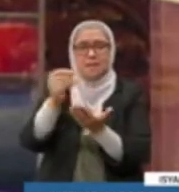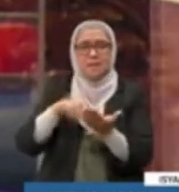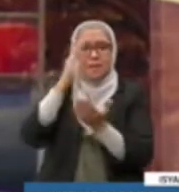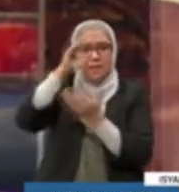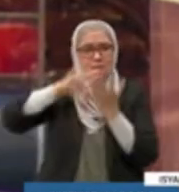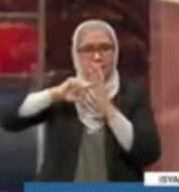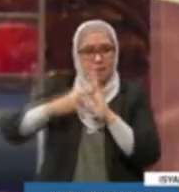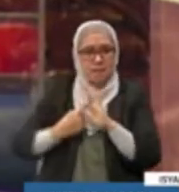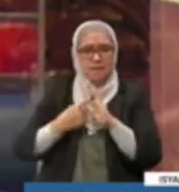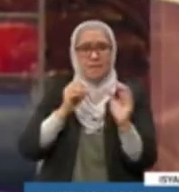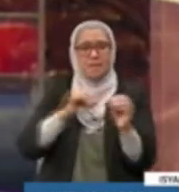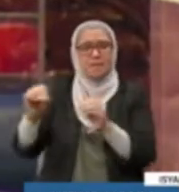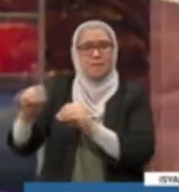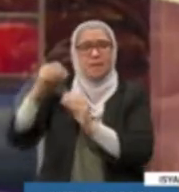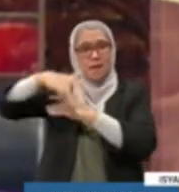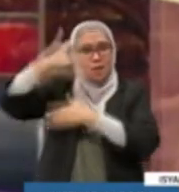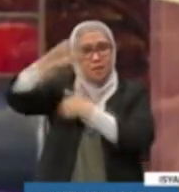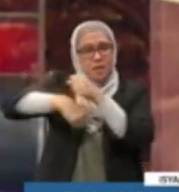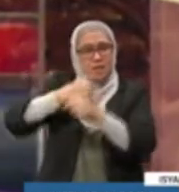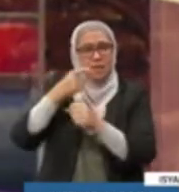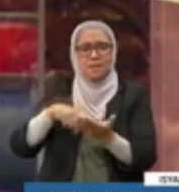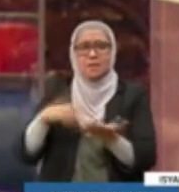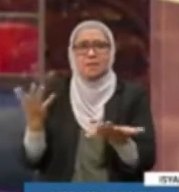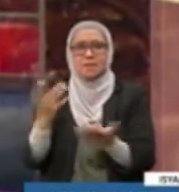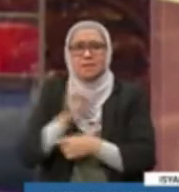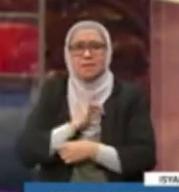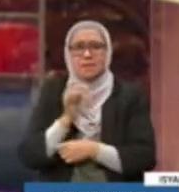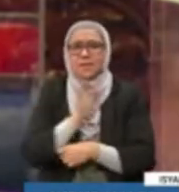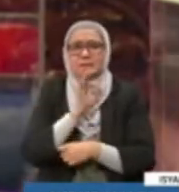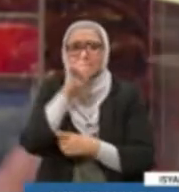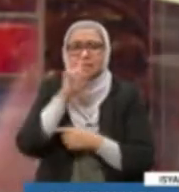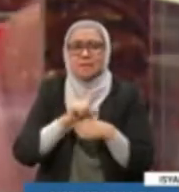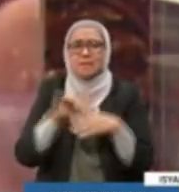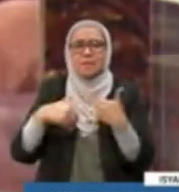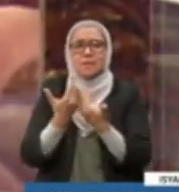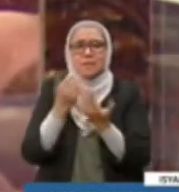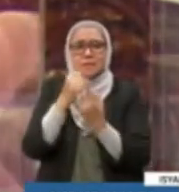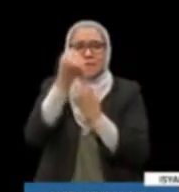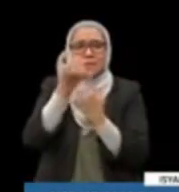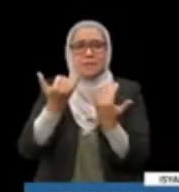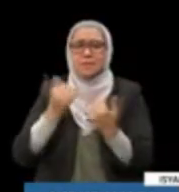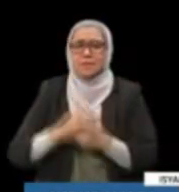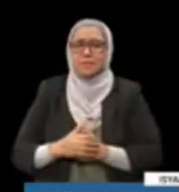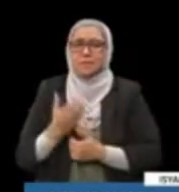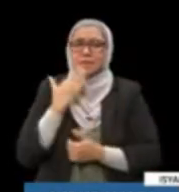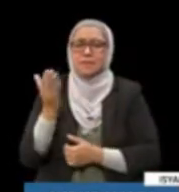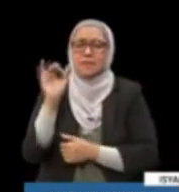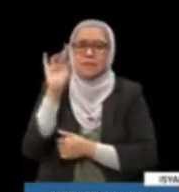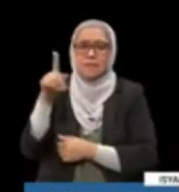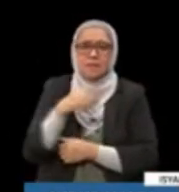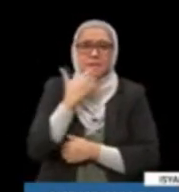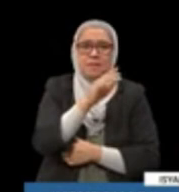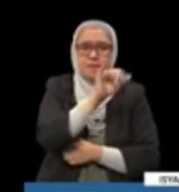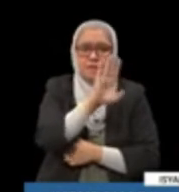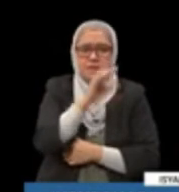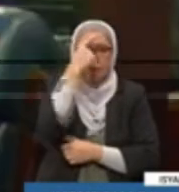akan beresiko pada awal tahun depan jadi saya ndak tahu saya terjun kasih terima kasih tuan tua dan